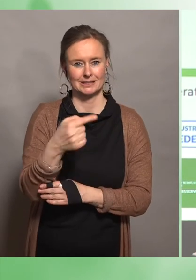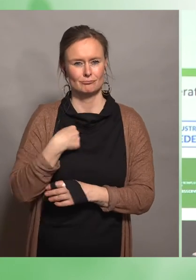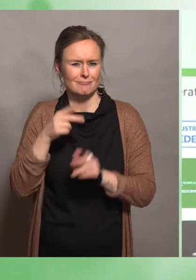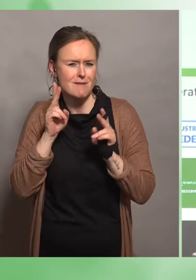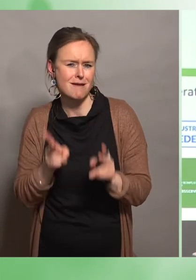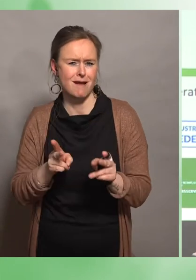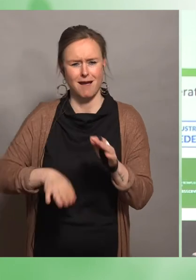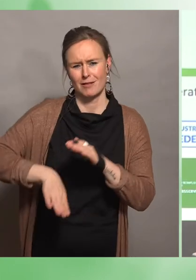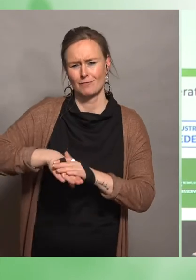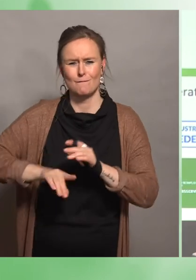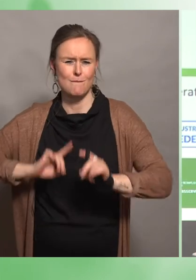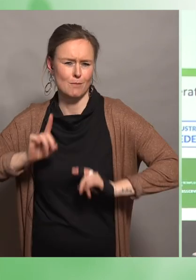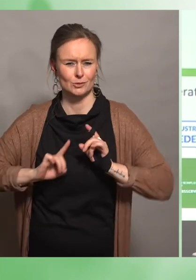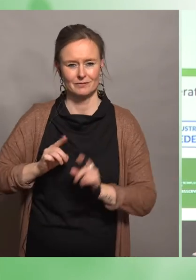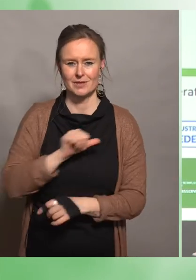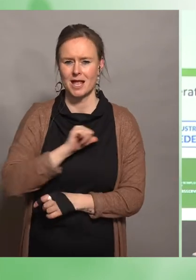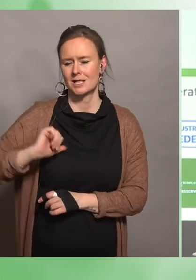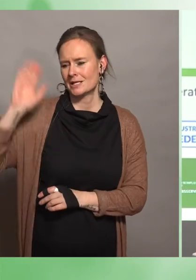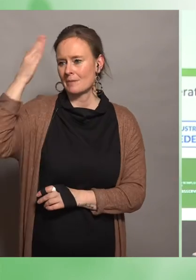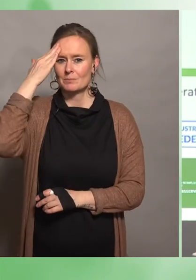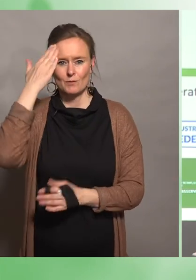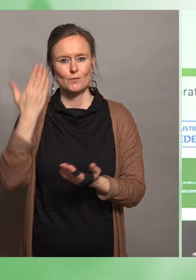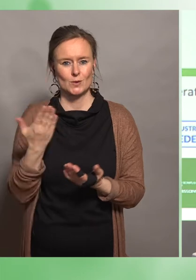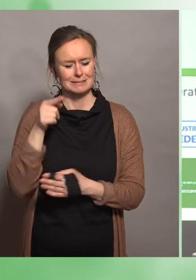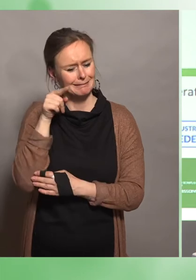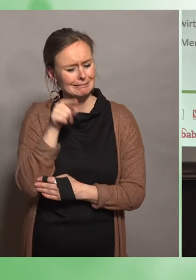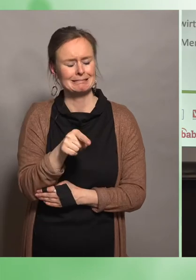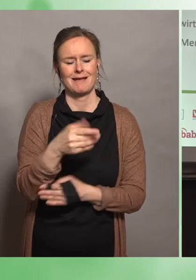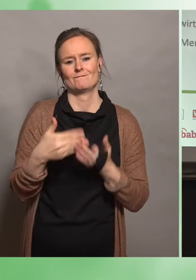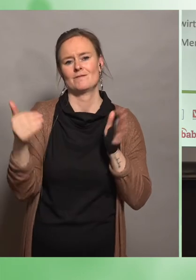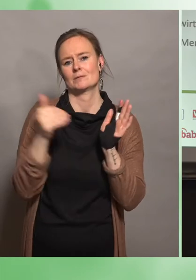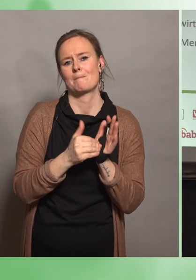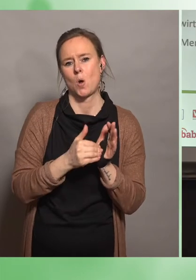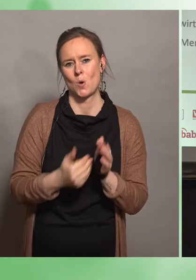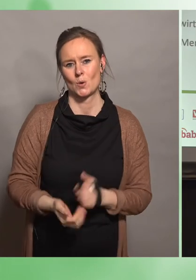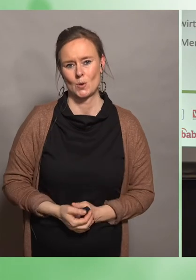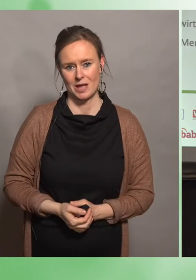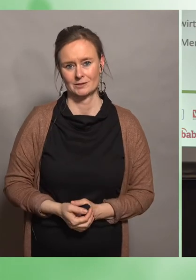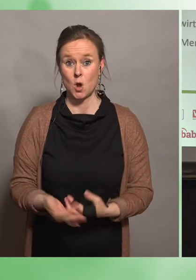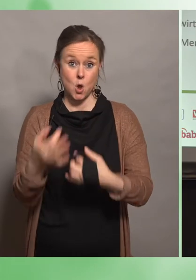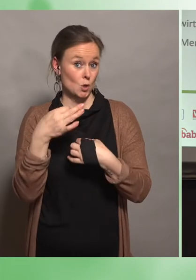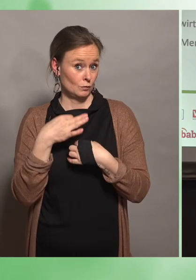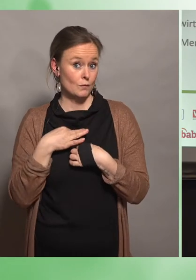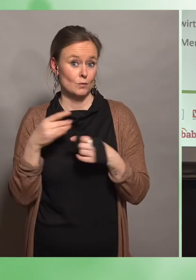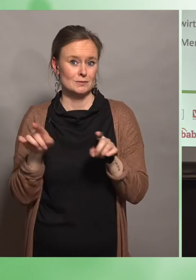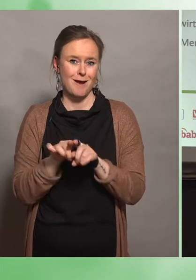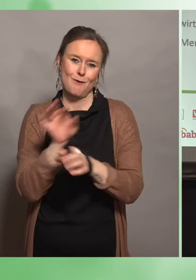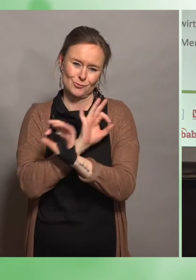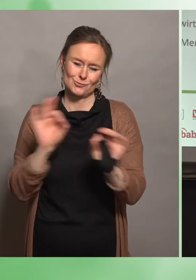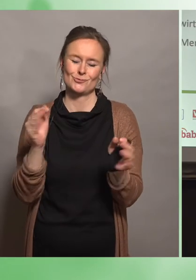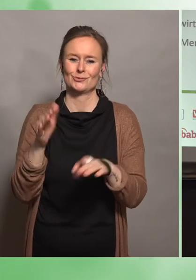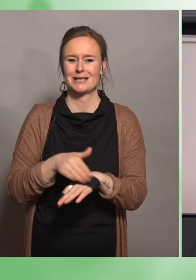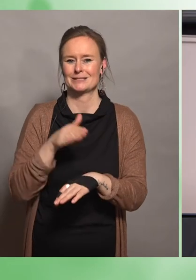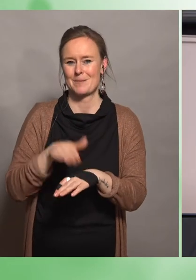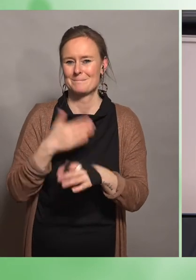voll motiviert sein, selbstbewusst sein und genau das ist das, was wir brauchen. Mhm. Das ist ja für uns auch ein gutes Beispiel. Auf jeden